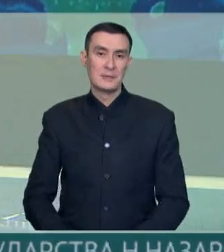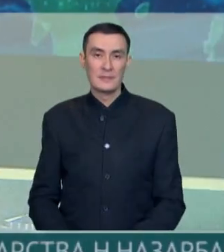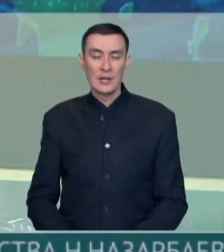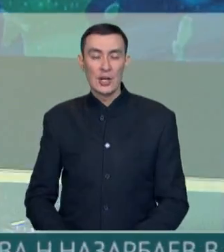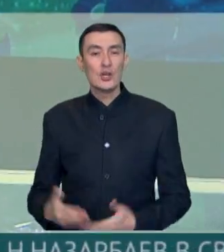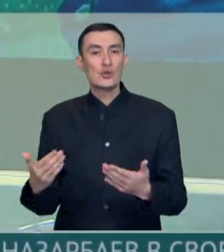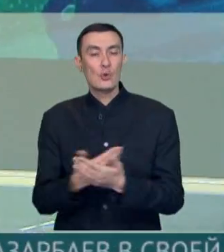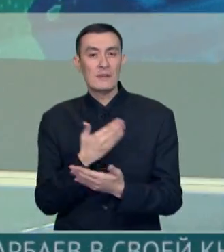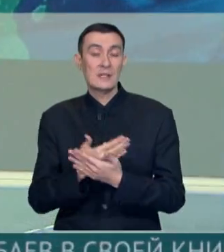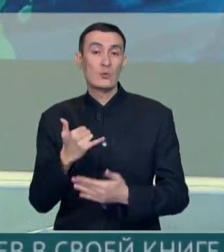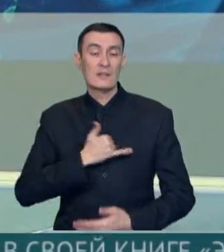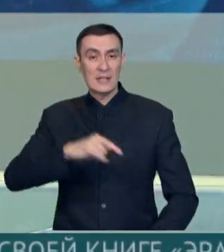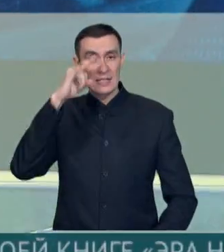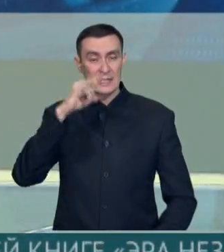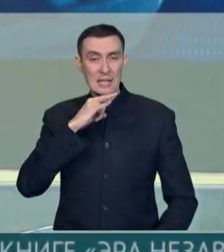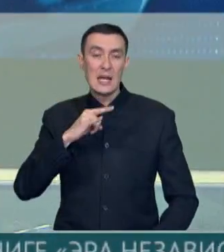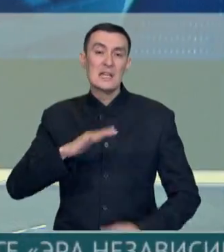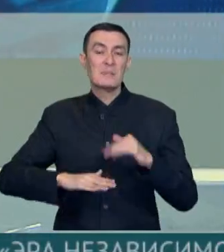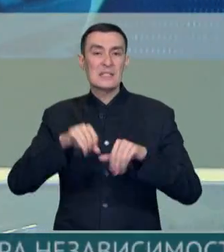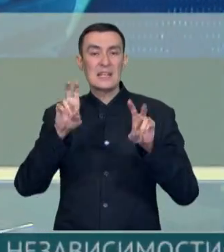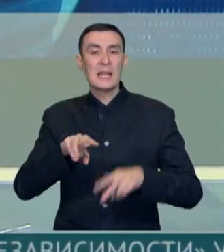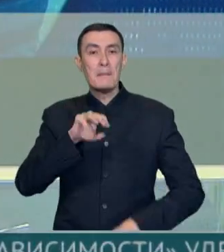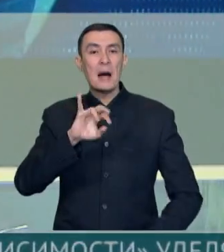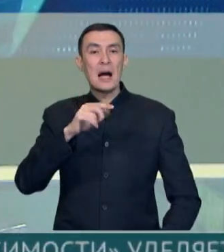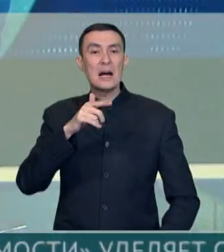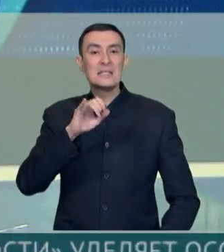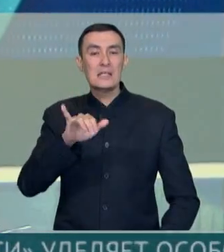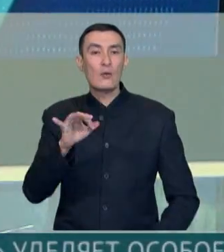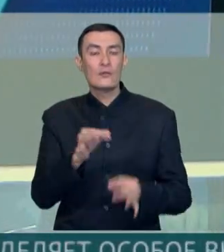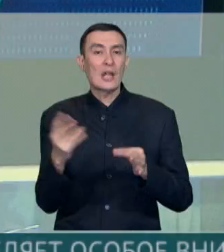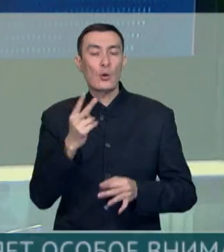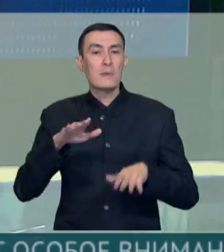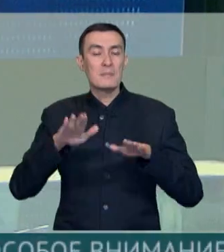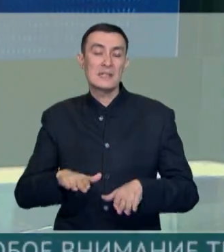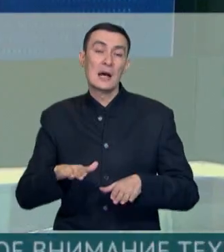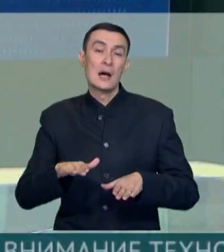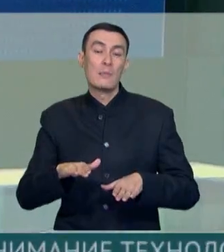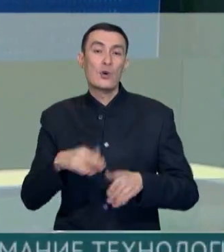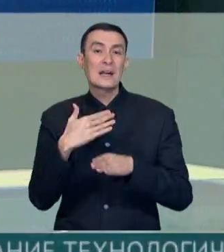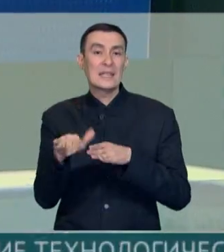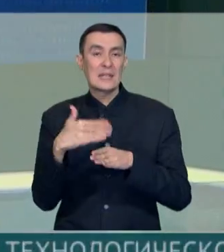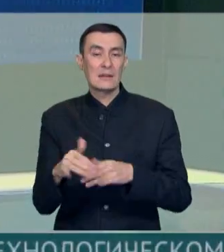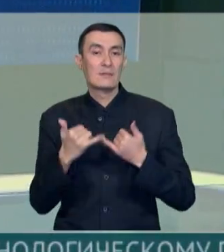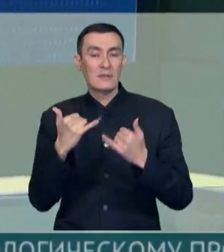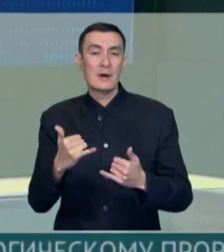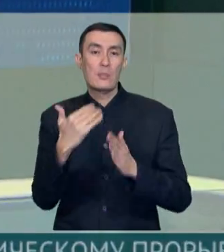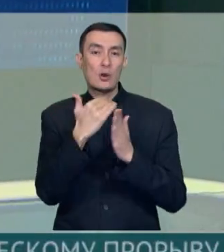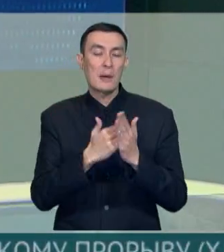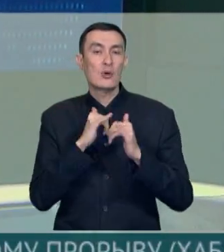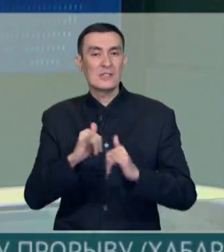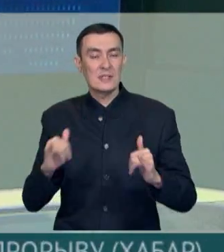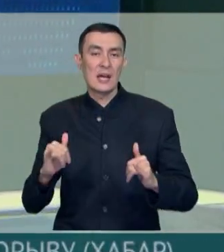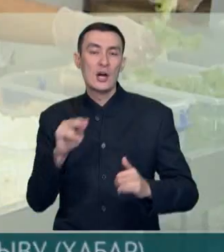и на к событиям стране по данным экспертов манас томская область занимает второе место в стране по кредитным нагрузкам выданных в рамках программы развития